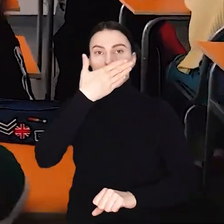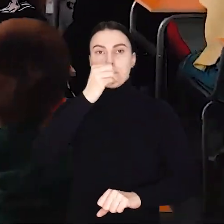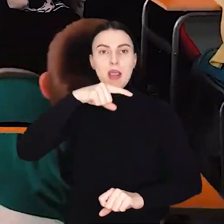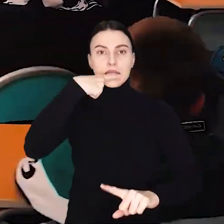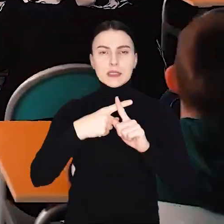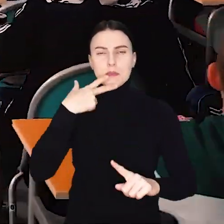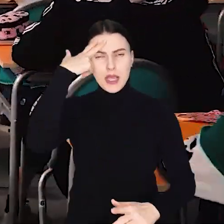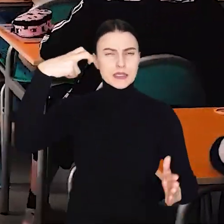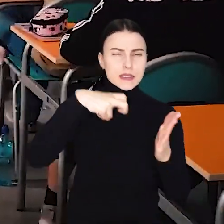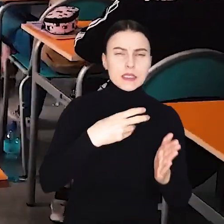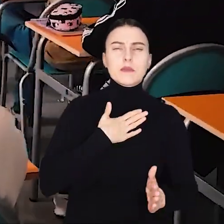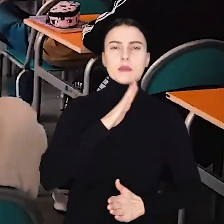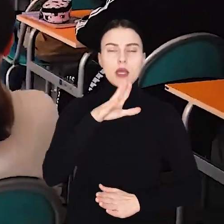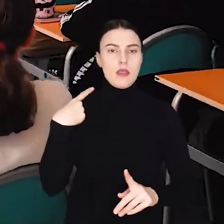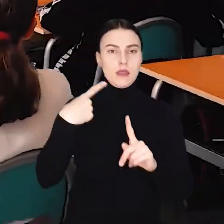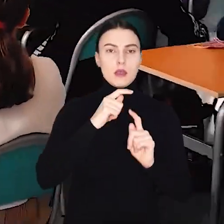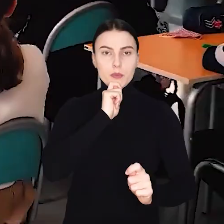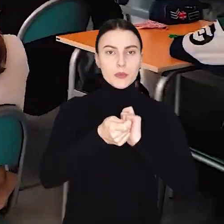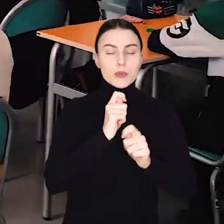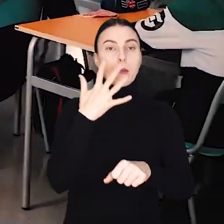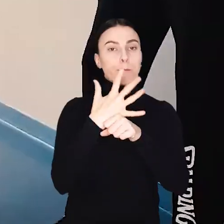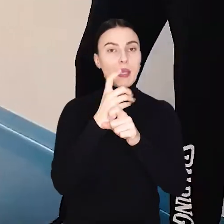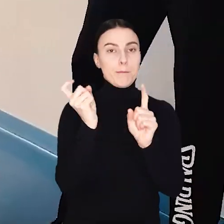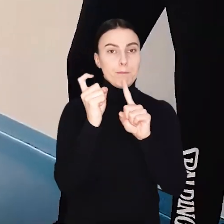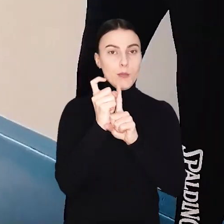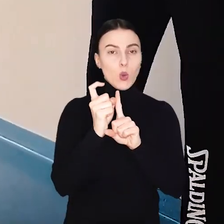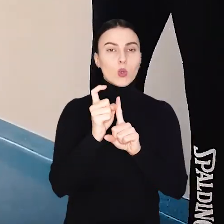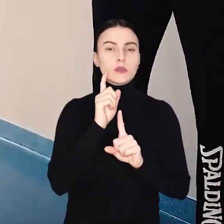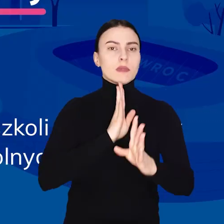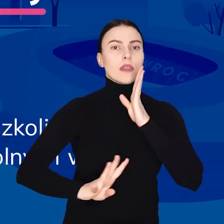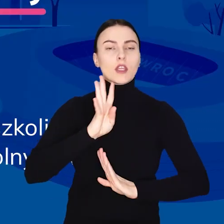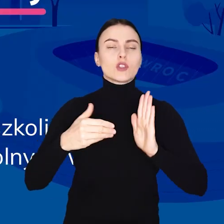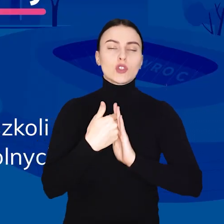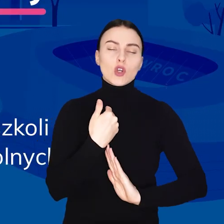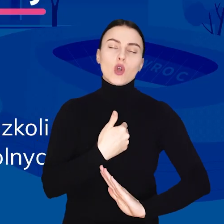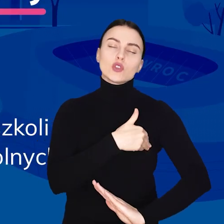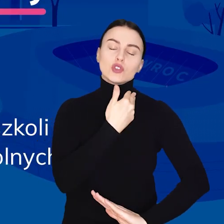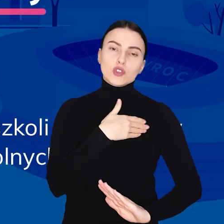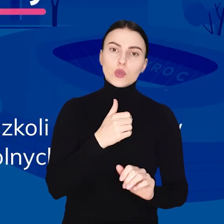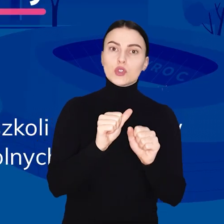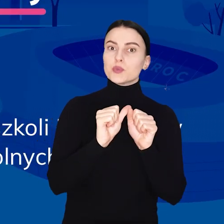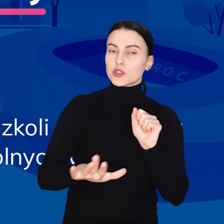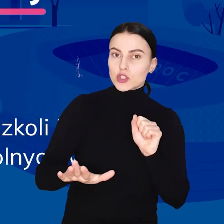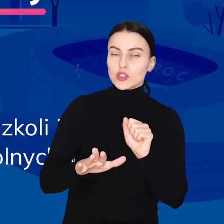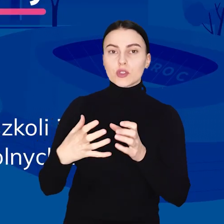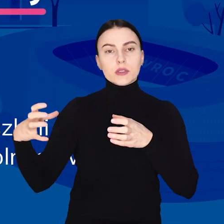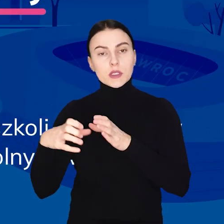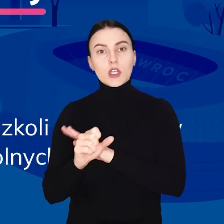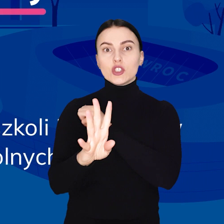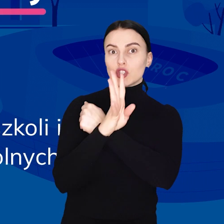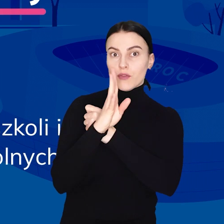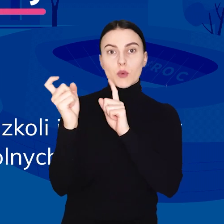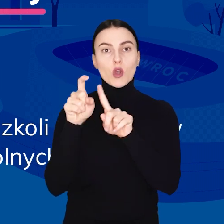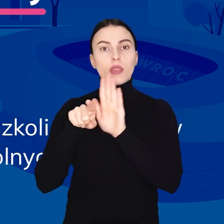we Wrocławiu zameldowane, uzyskają dodatkowo 50 punktów w rekrutacji do wrocławskich przedszkoli i oddziałów przedszkolnych